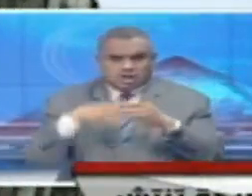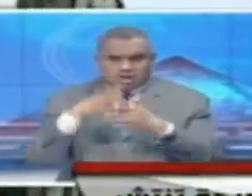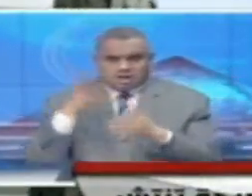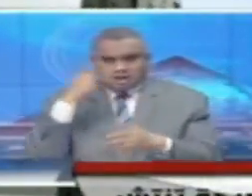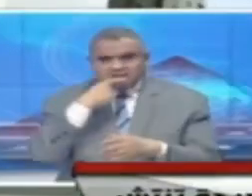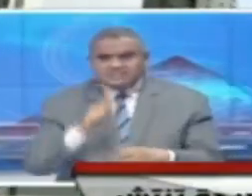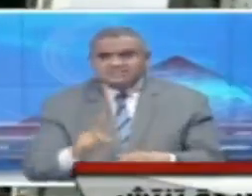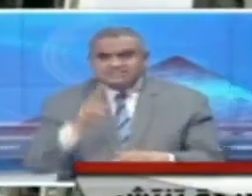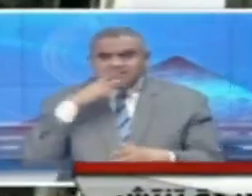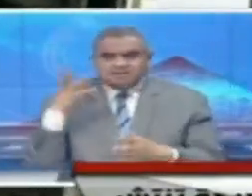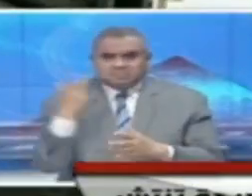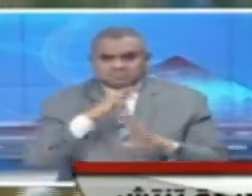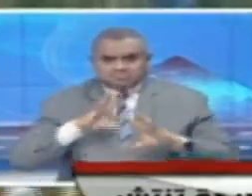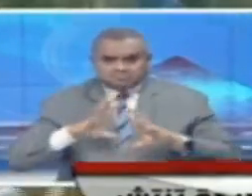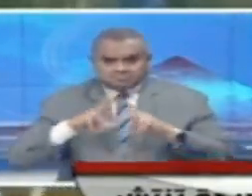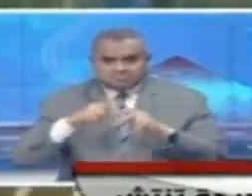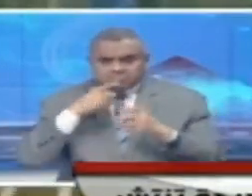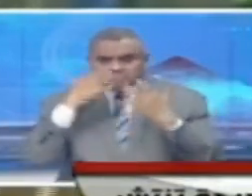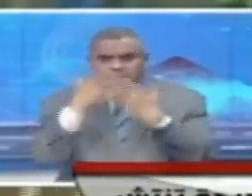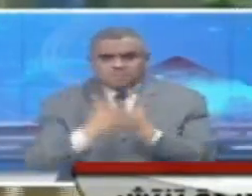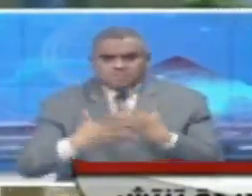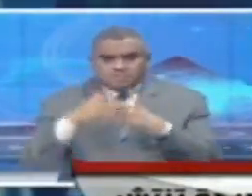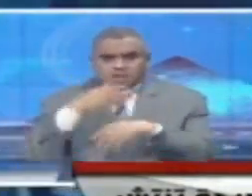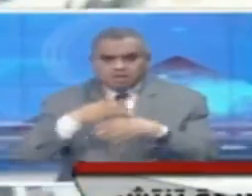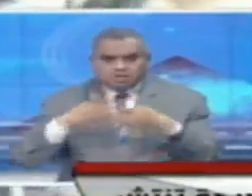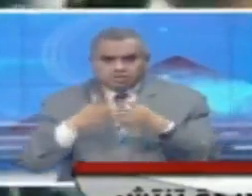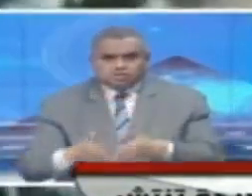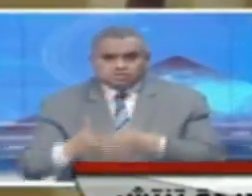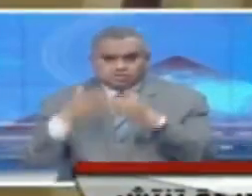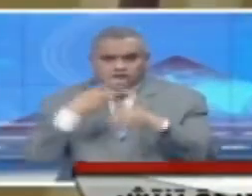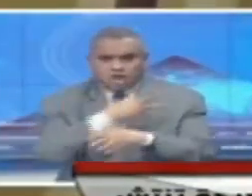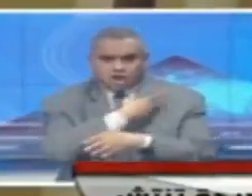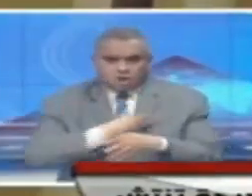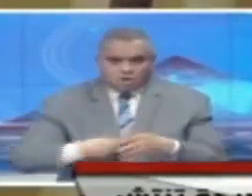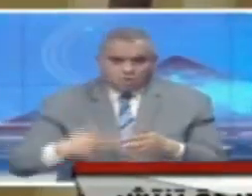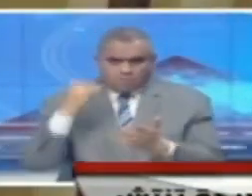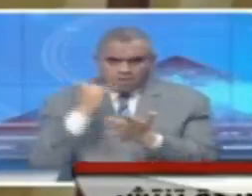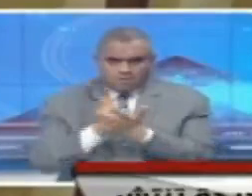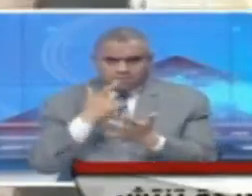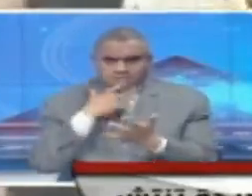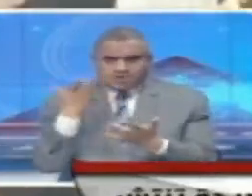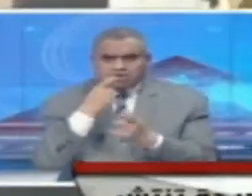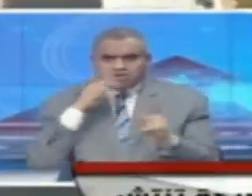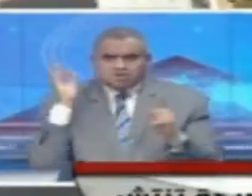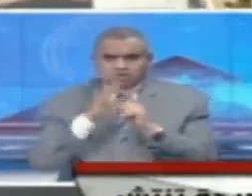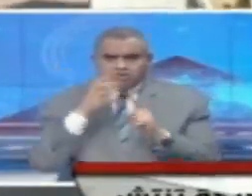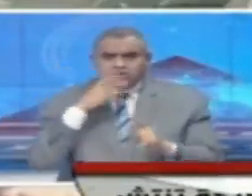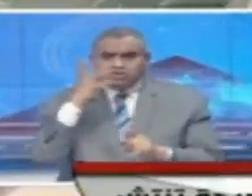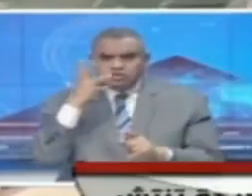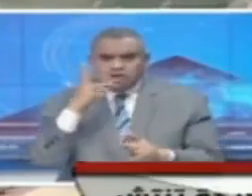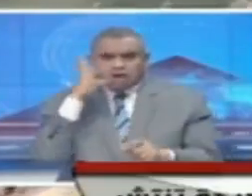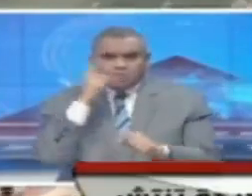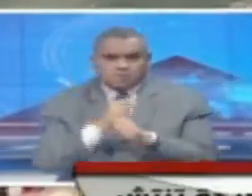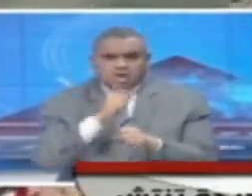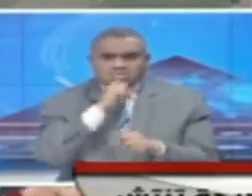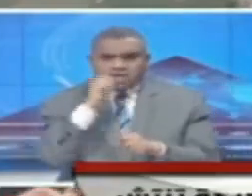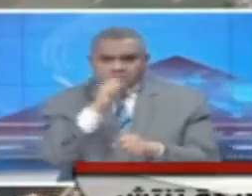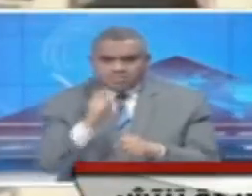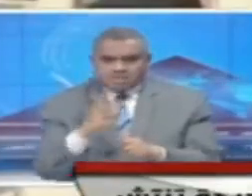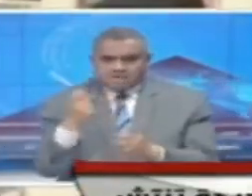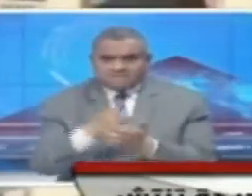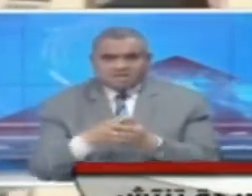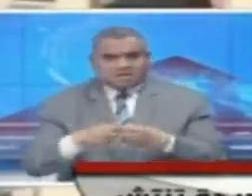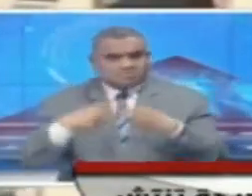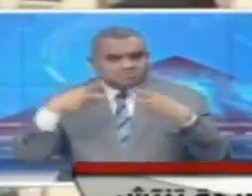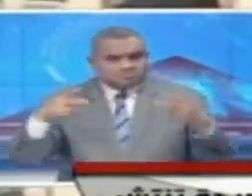والمجتمعات العمرانية. مشروعات الإسكان الاجتماعي التي تستهدف شريحة الشباب ومحدودي الدخل تم الانتهاء